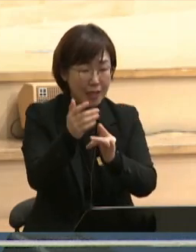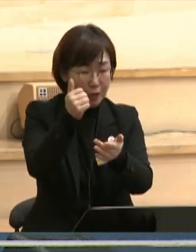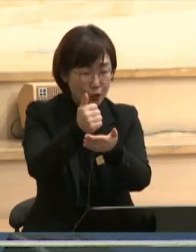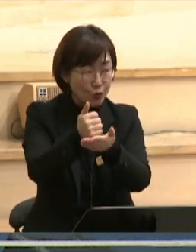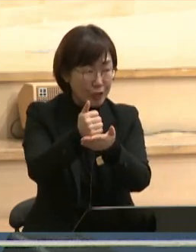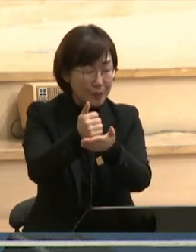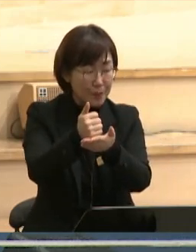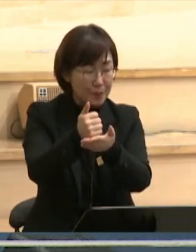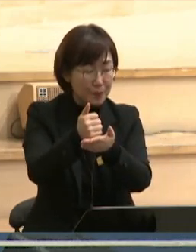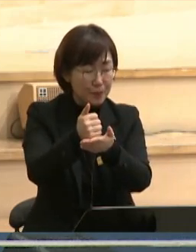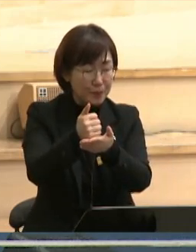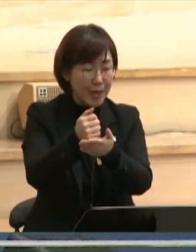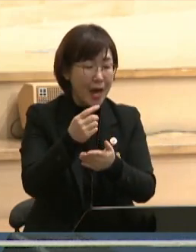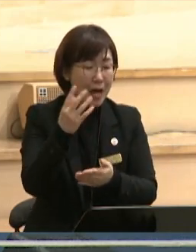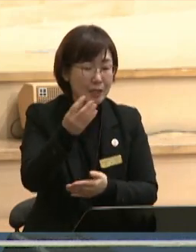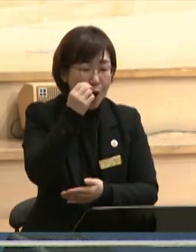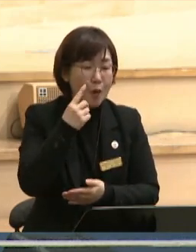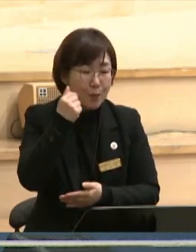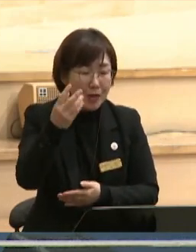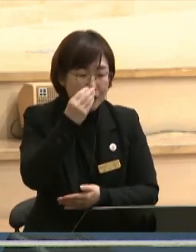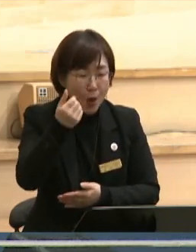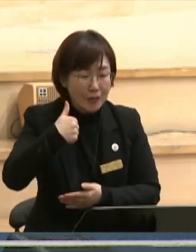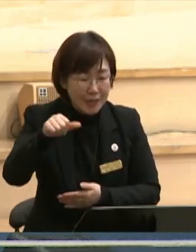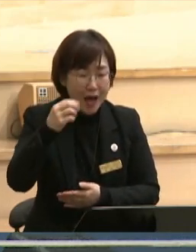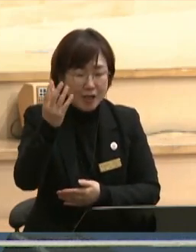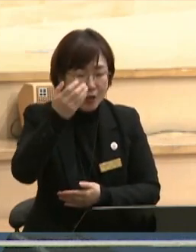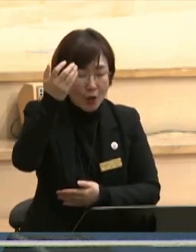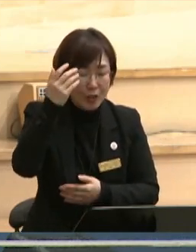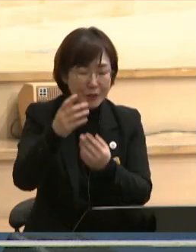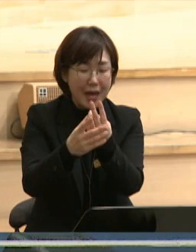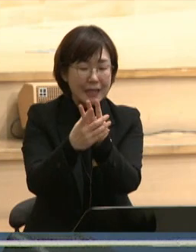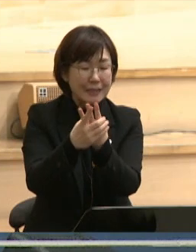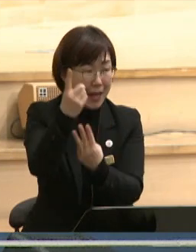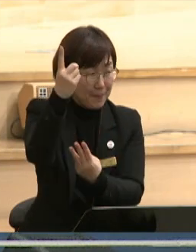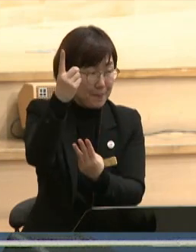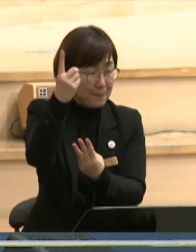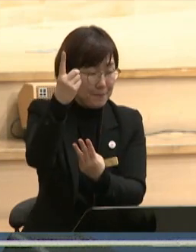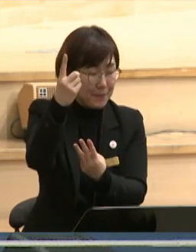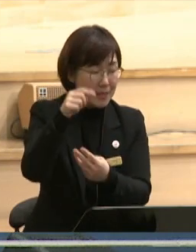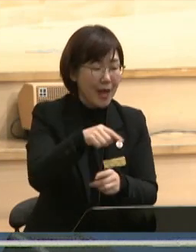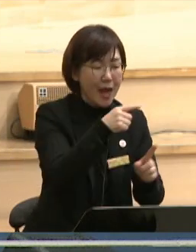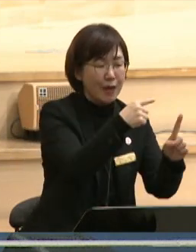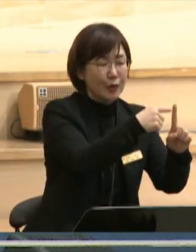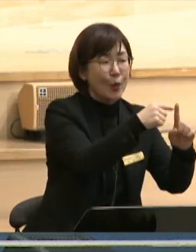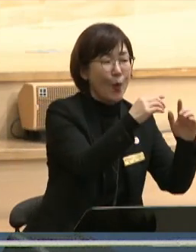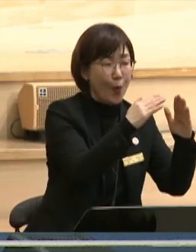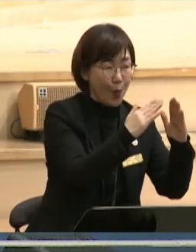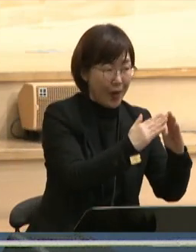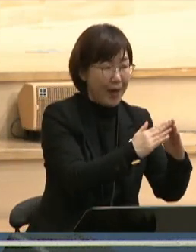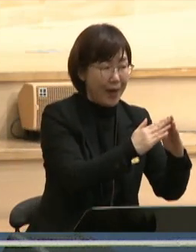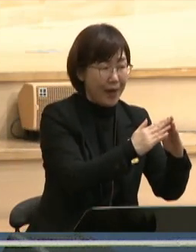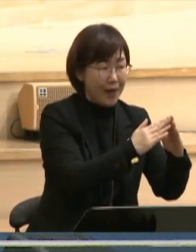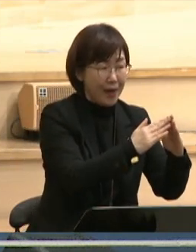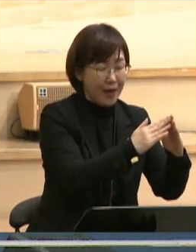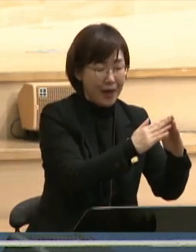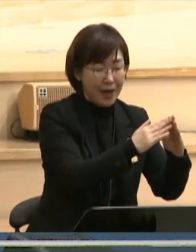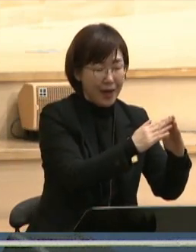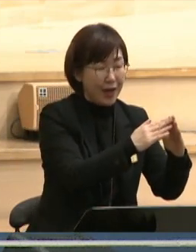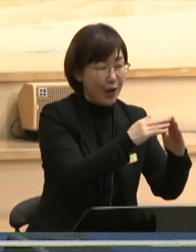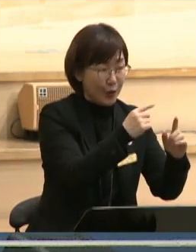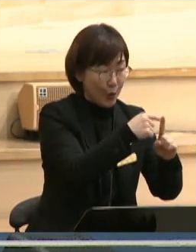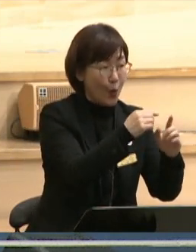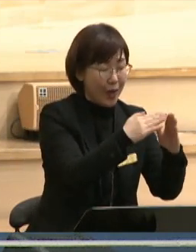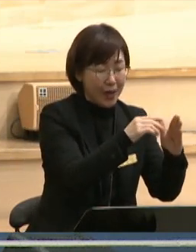삼위일체 하나님을 닮은 것입니다 삼위일체적 연합을 이루고 있는 것이 바로 예수님과 교회입니다 그러니까